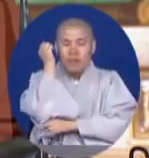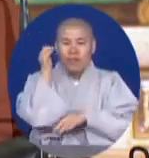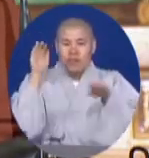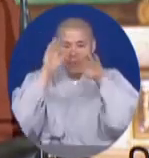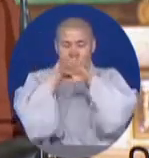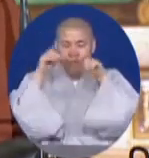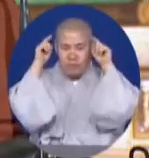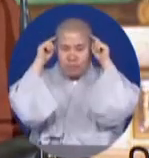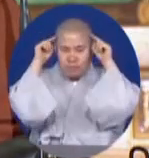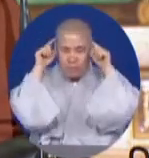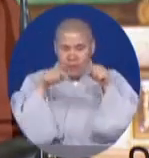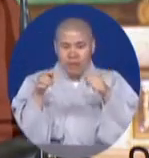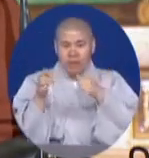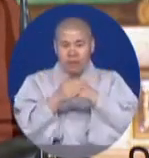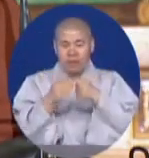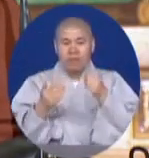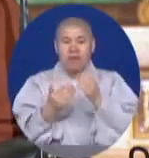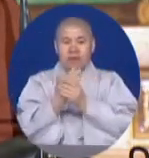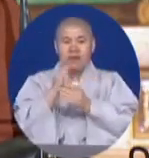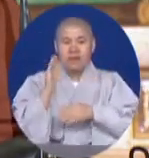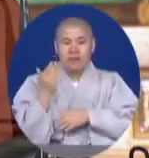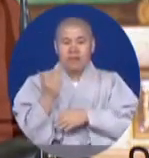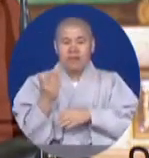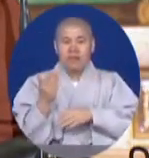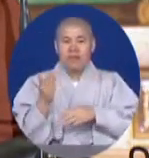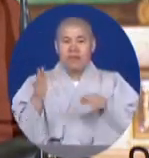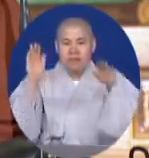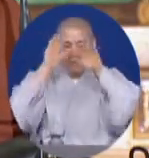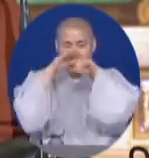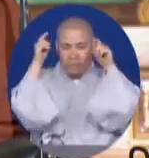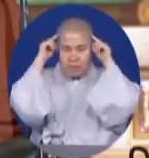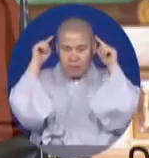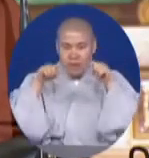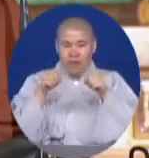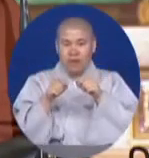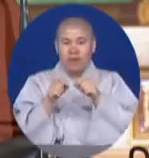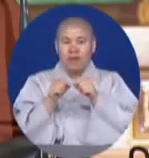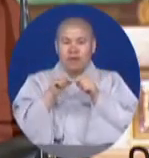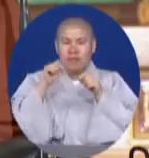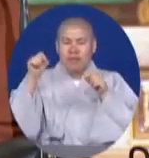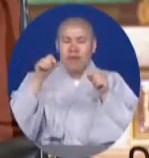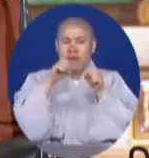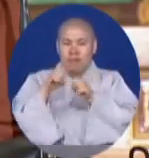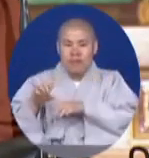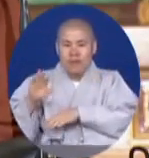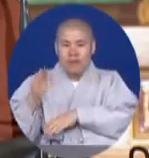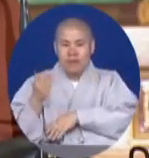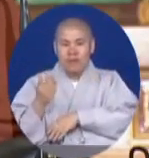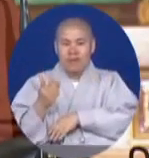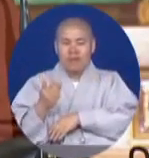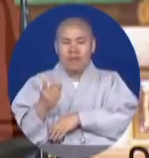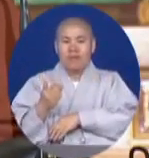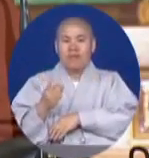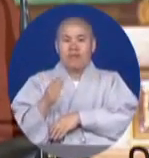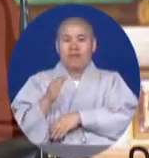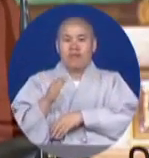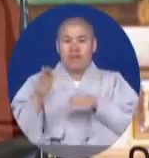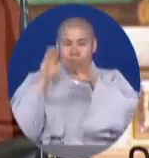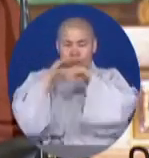겁니다. 그러니까 무명을 멀리 여의고 이 소리예요. 그럼 뭐가